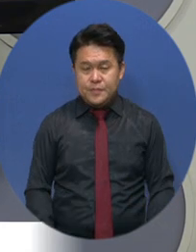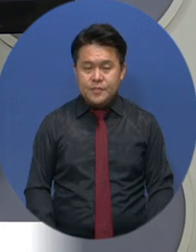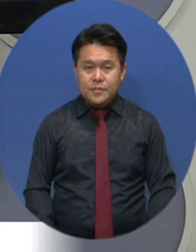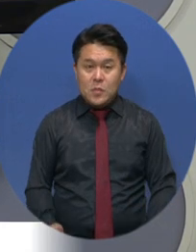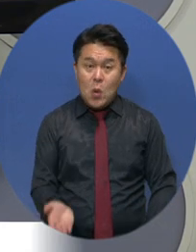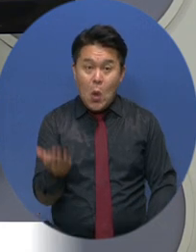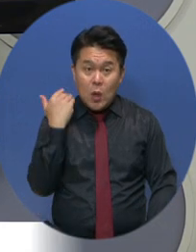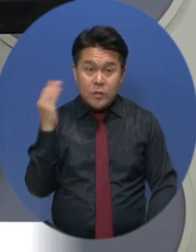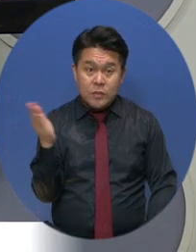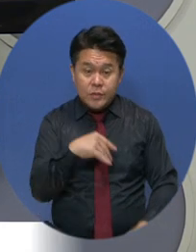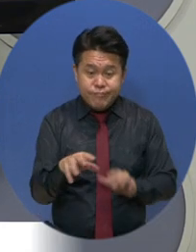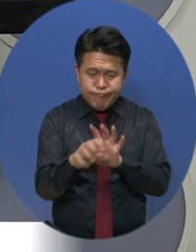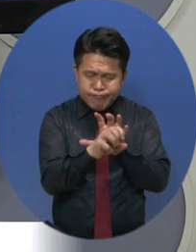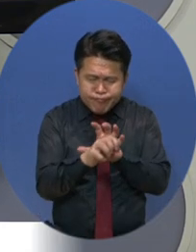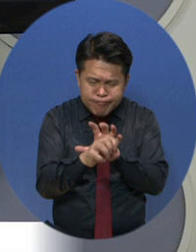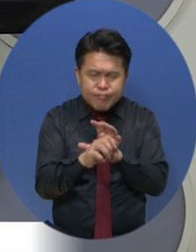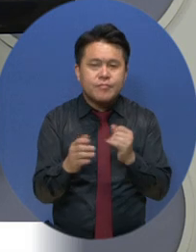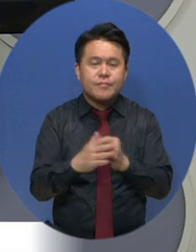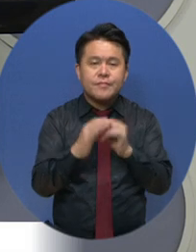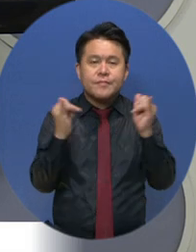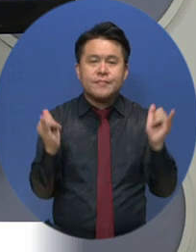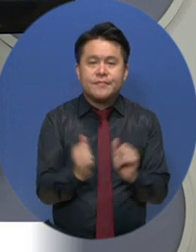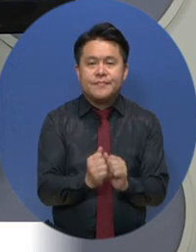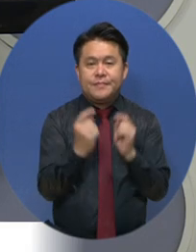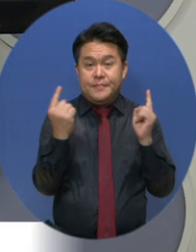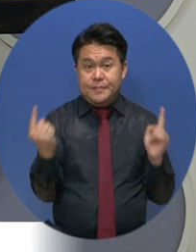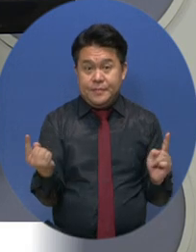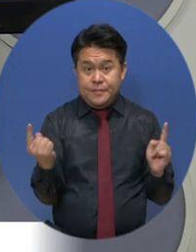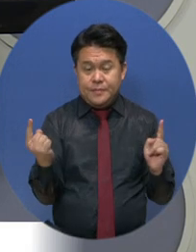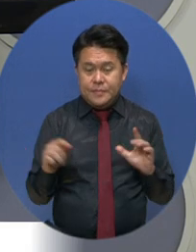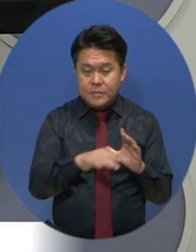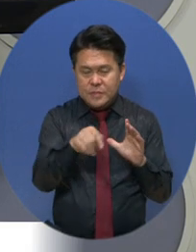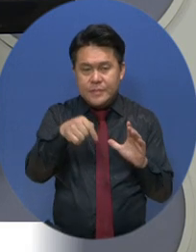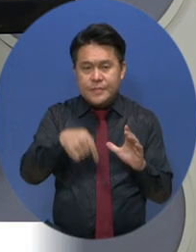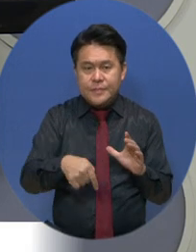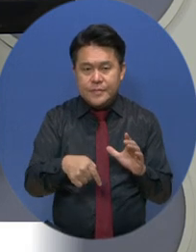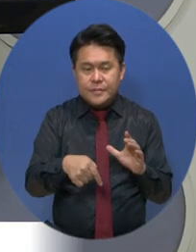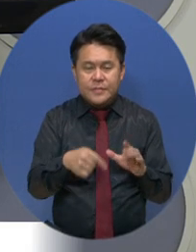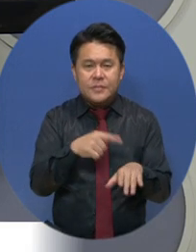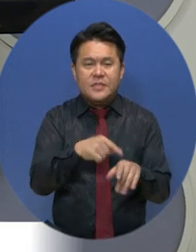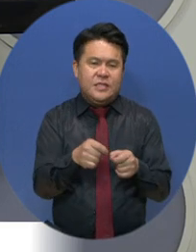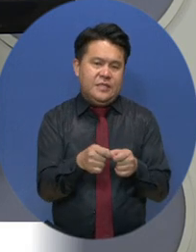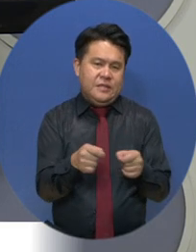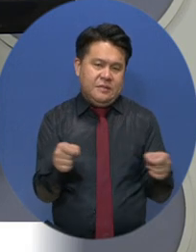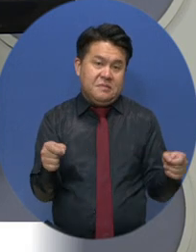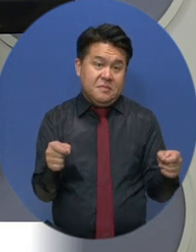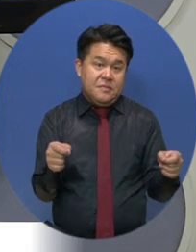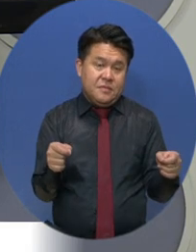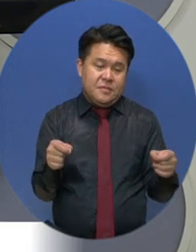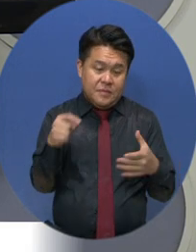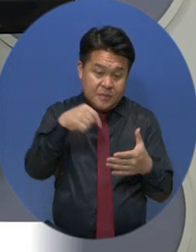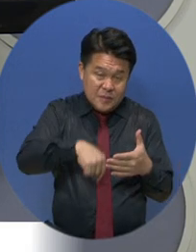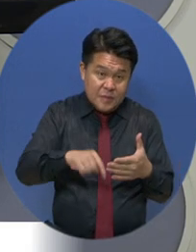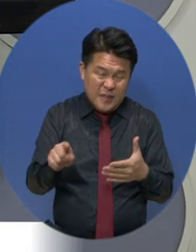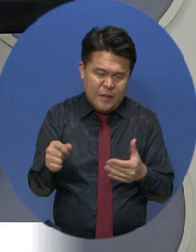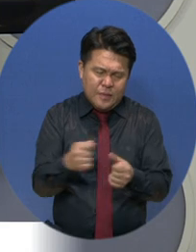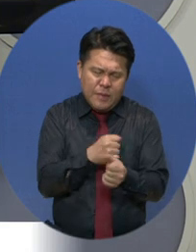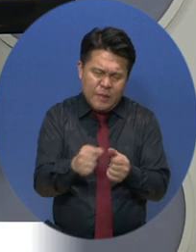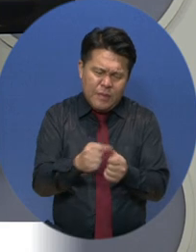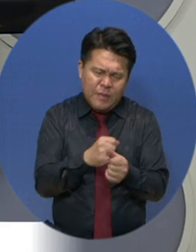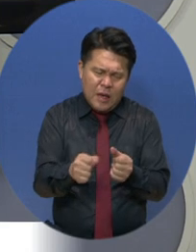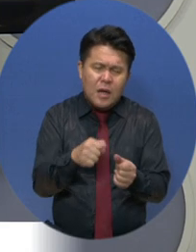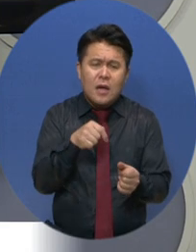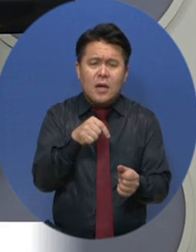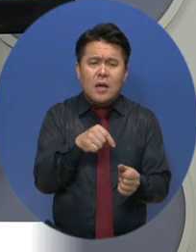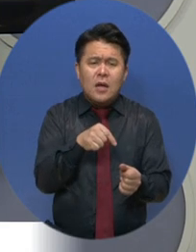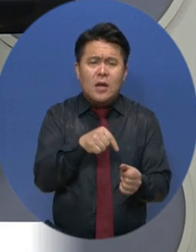최근 코론 알고 로 사회적 거리 두기가 강조되고 가정 4 거주 시간이 길어지면서 가정폭력 피해자의 고립감